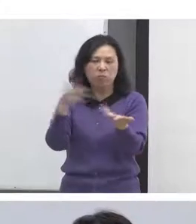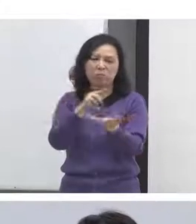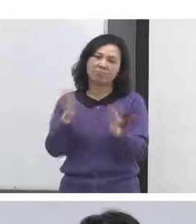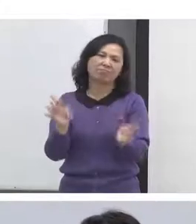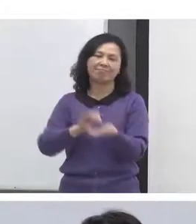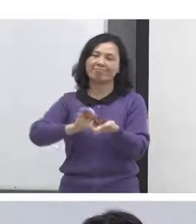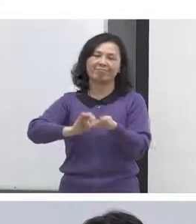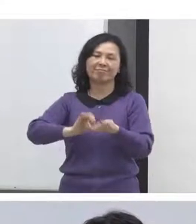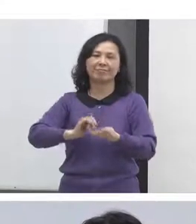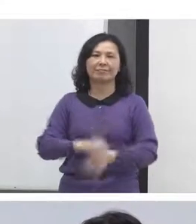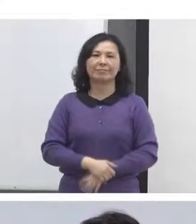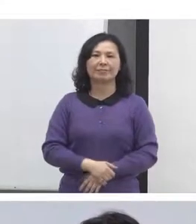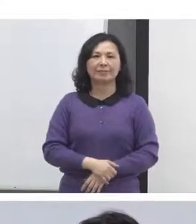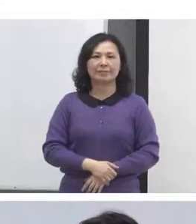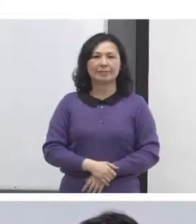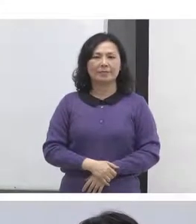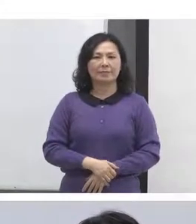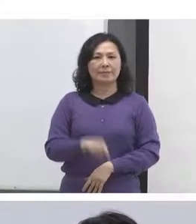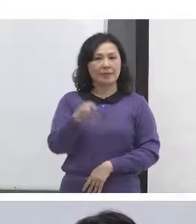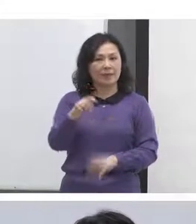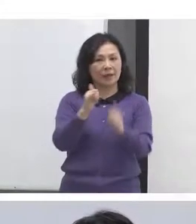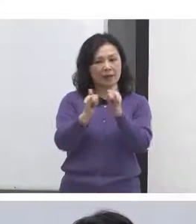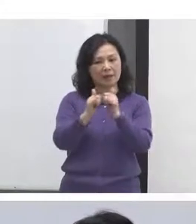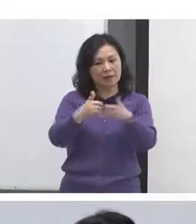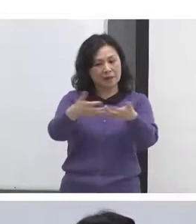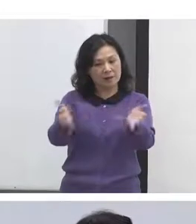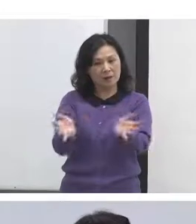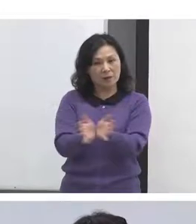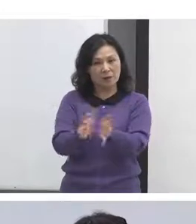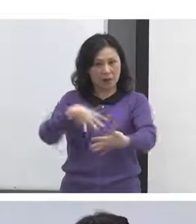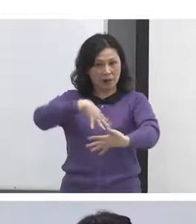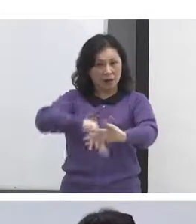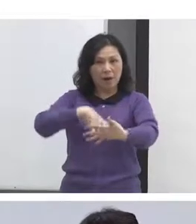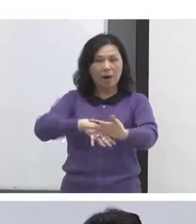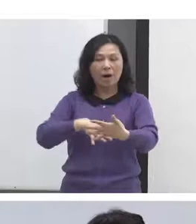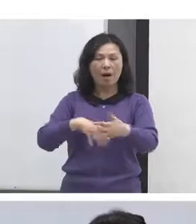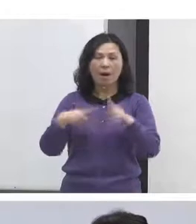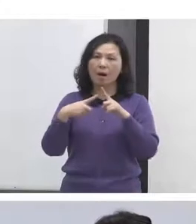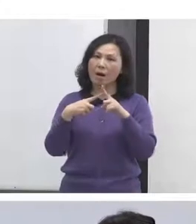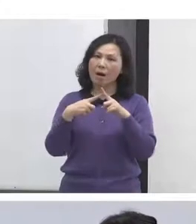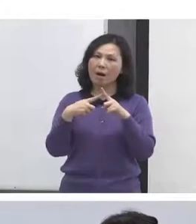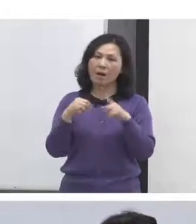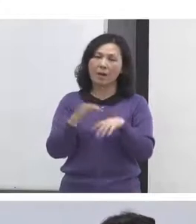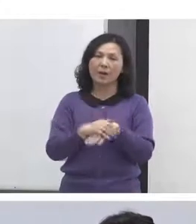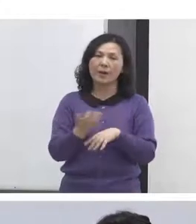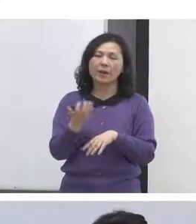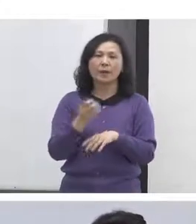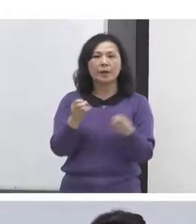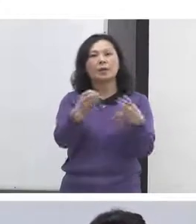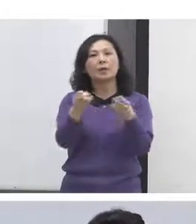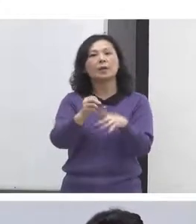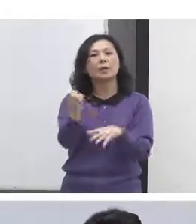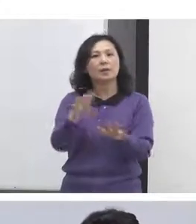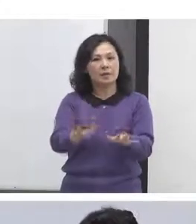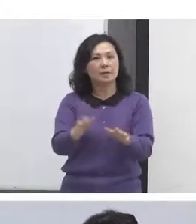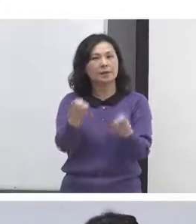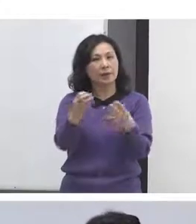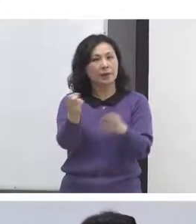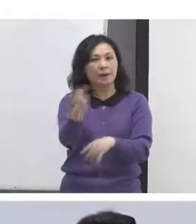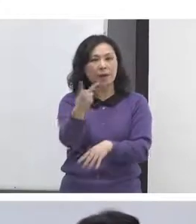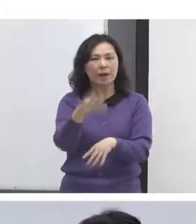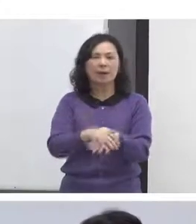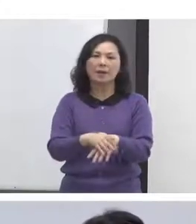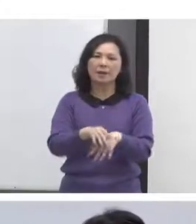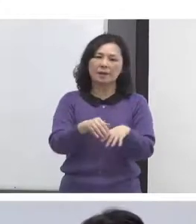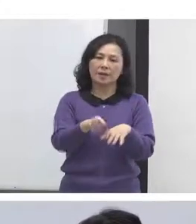就是这个社群里面的这些人，哈，就是刚刚讲到，我今天就可能主要就讨论两件事情，就是资源嘛，